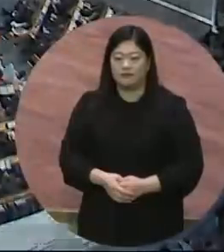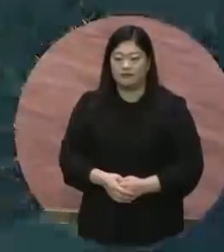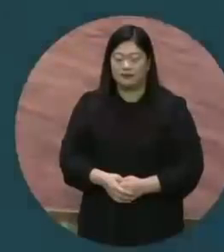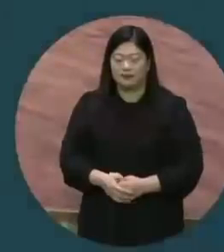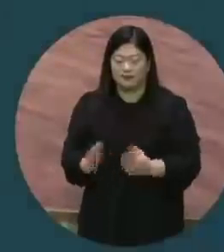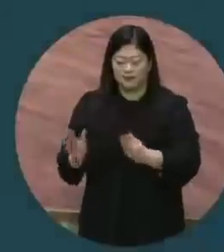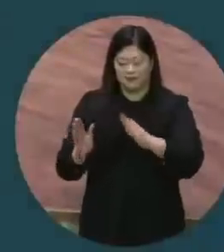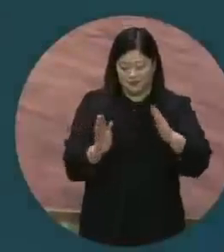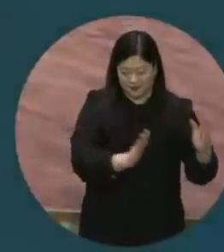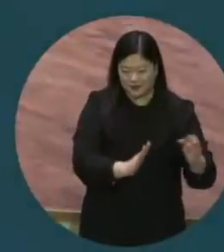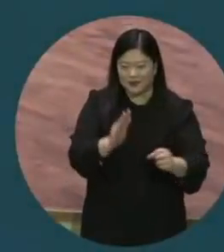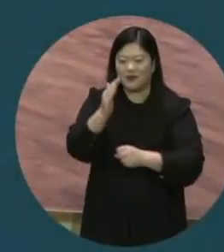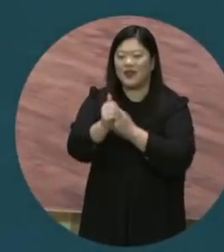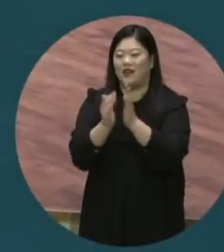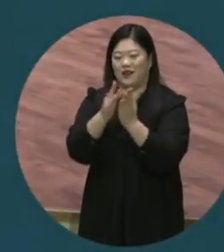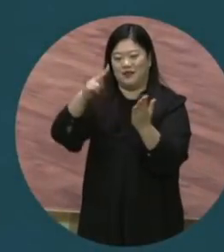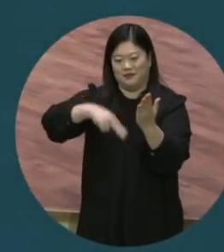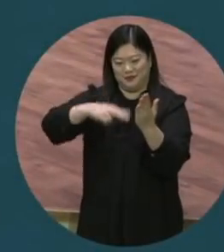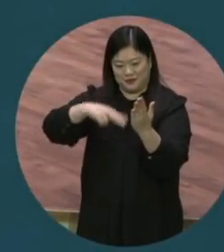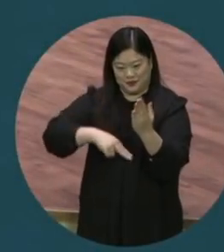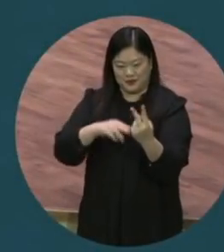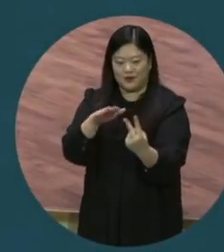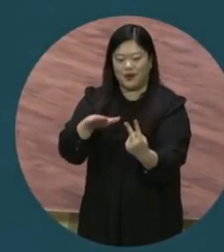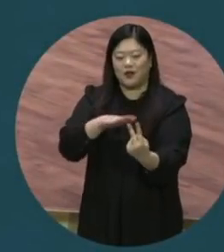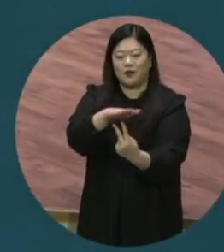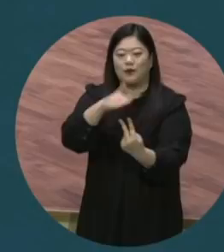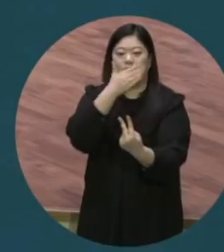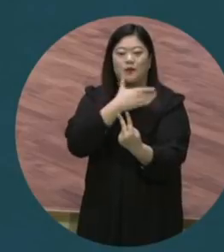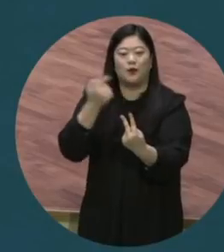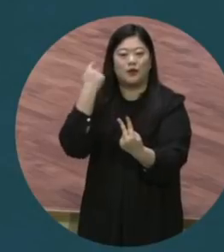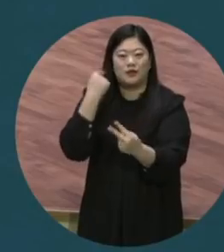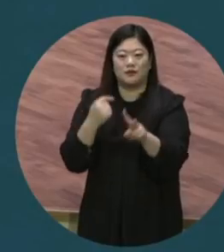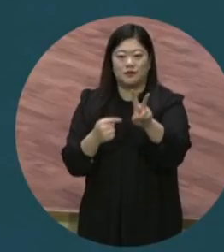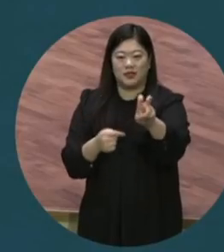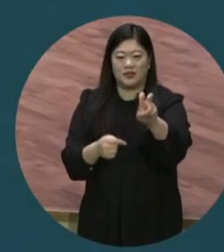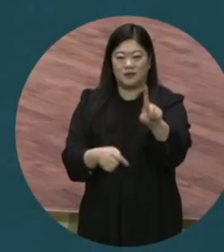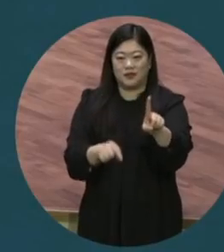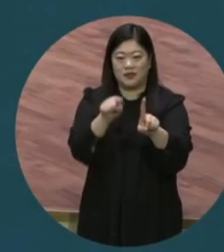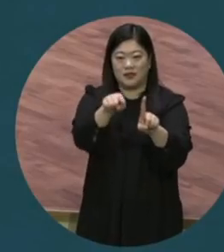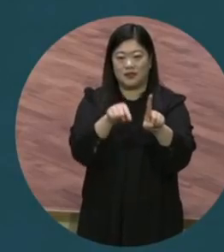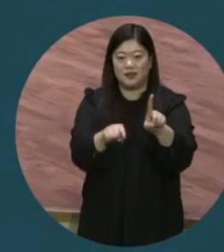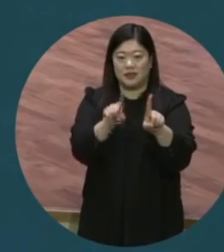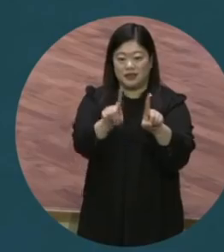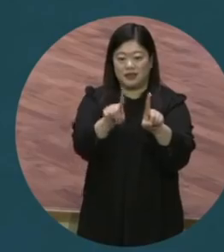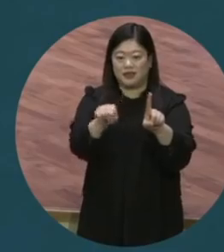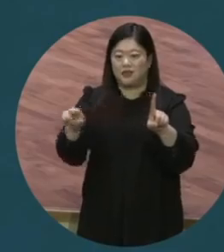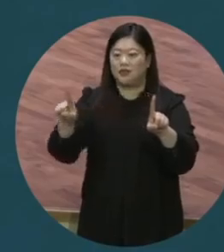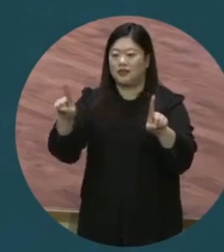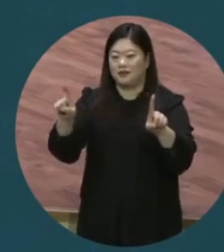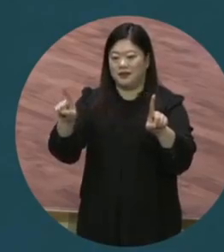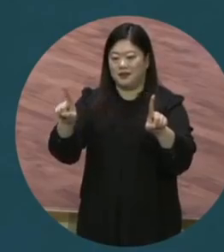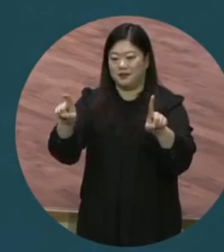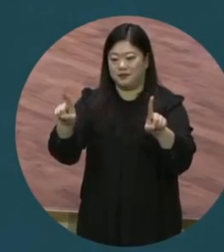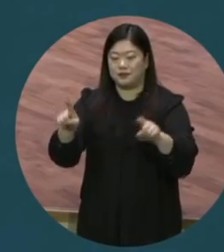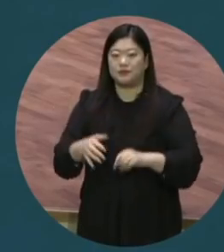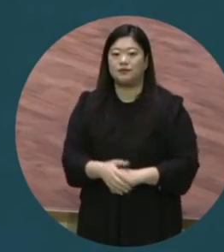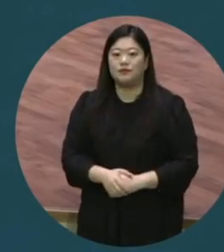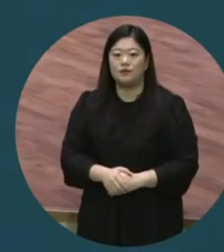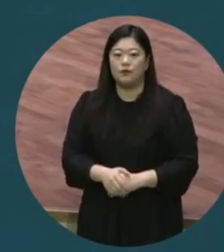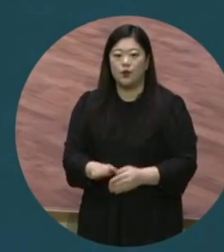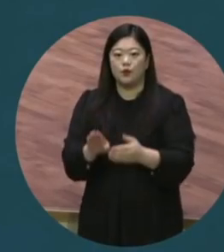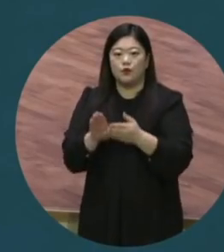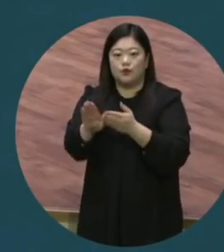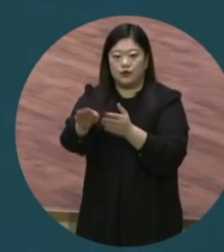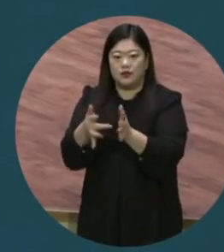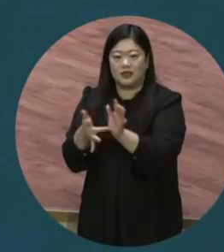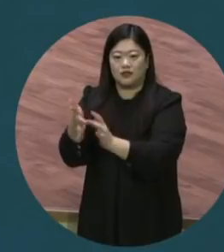오늘 은혜받고 성취될 하나님 말씀은 요한복음 21장 1절에서 11절까지 말씀입니다. 그 후에